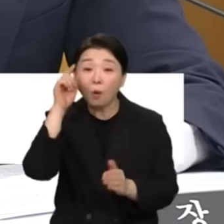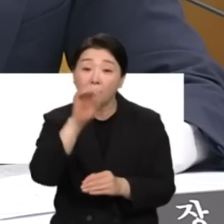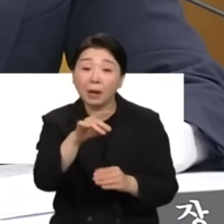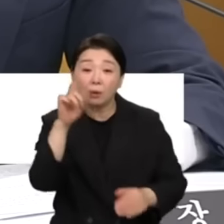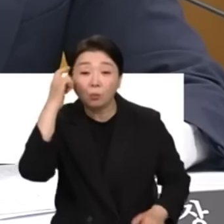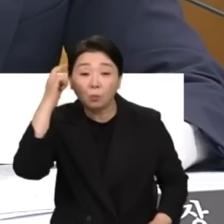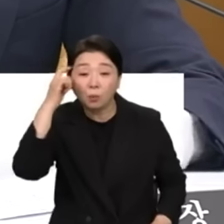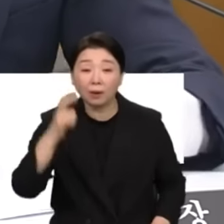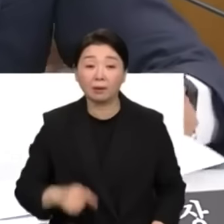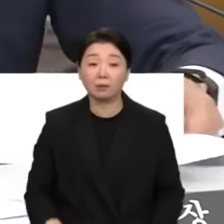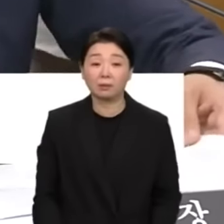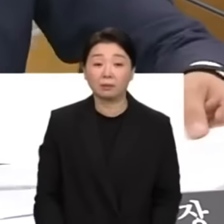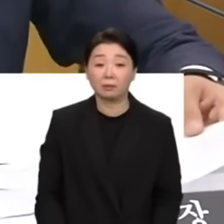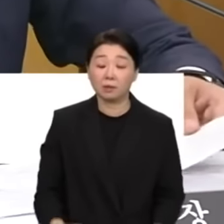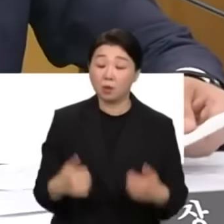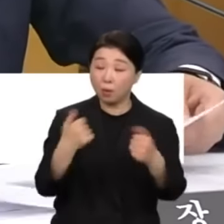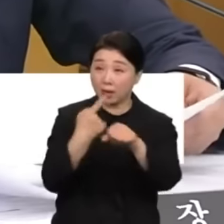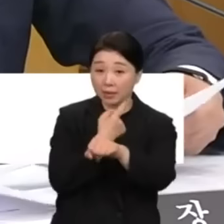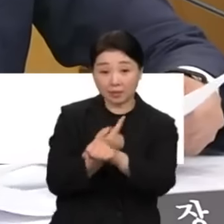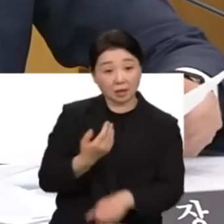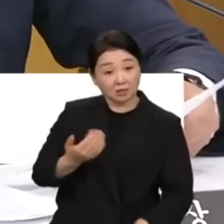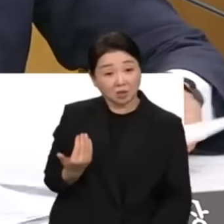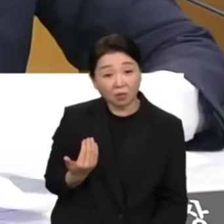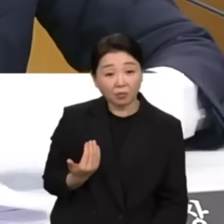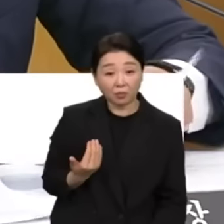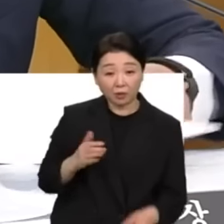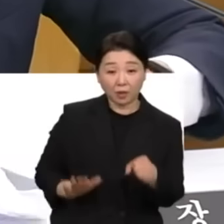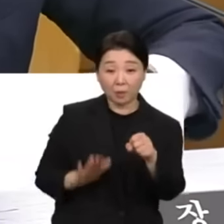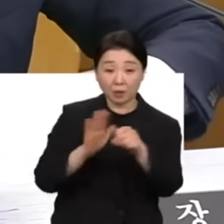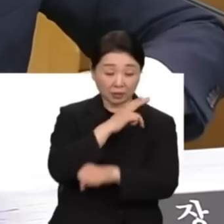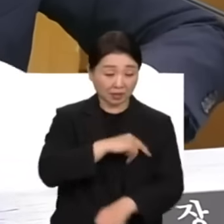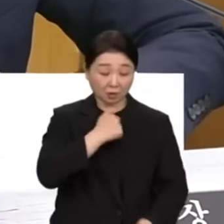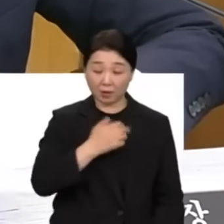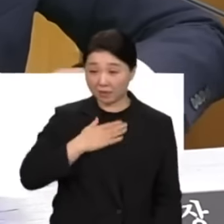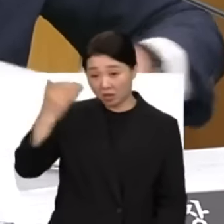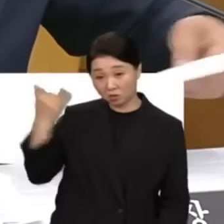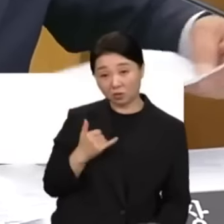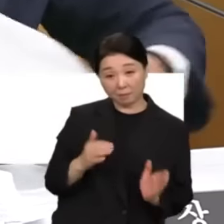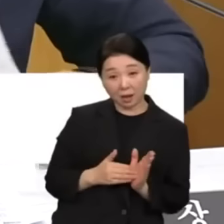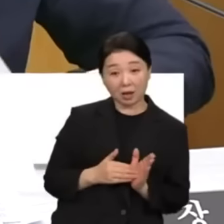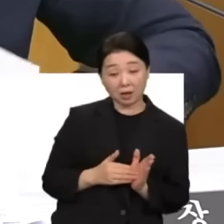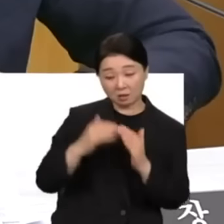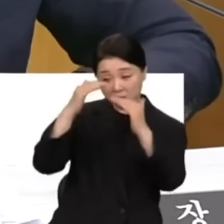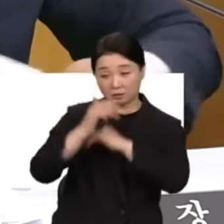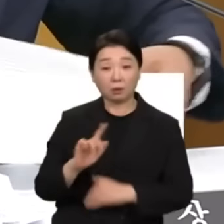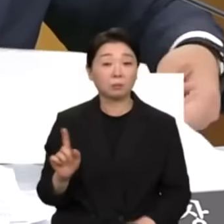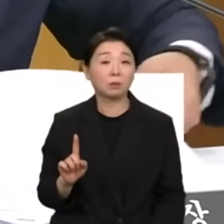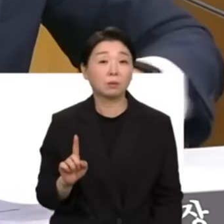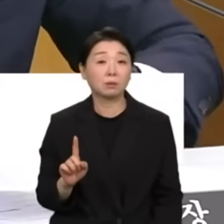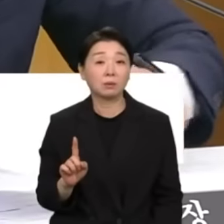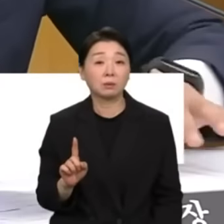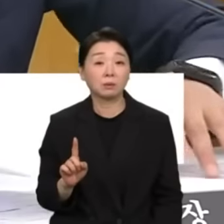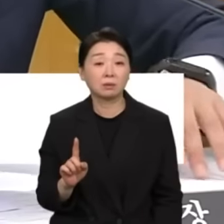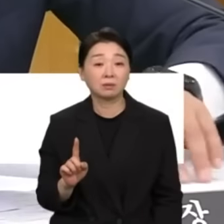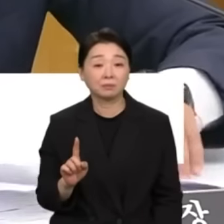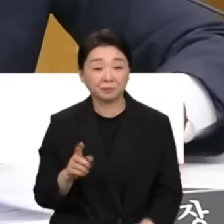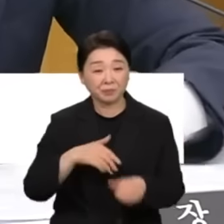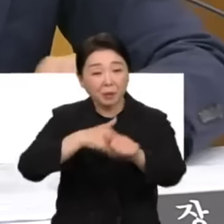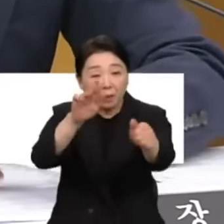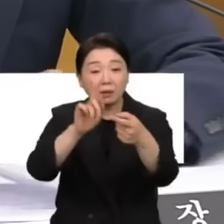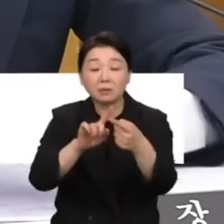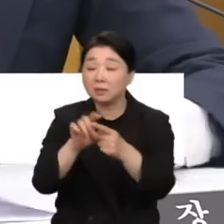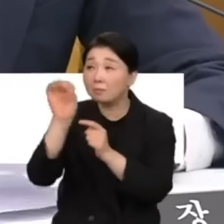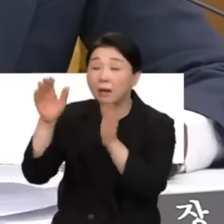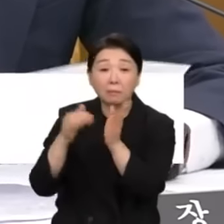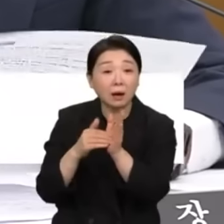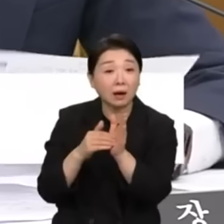언급했느냐 하면은 회의 한 시간 전에 해병대 사령관으로 제가 전화를 받습니다. 전화 받는 내용이 뭐냐면은 파견 조치에 대해서 언급을